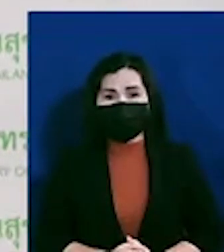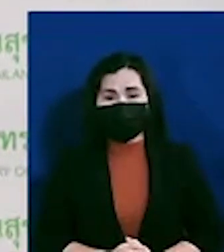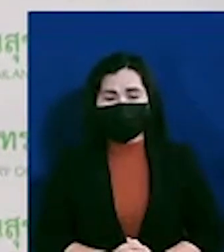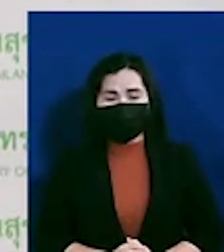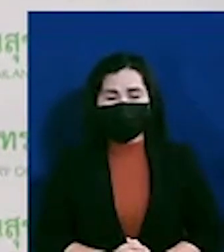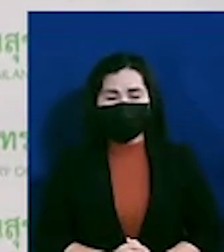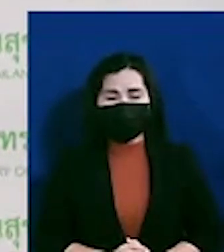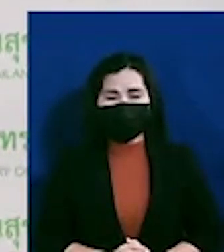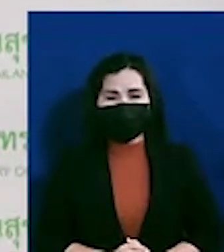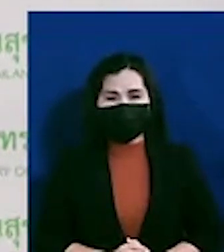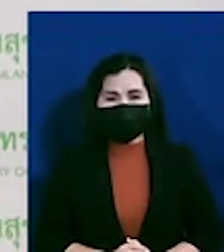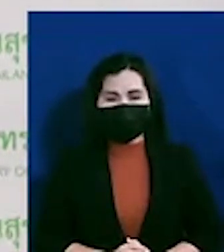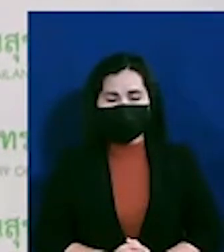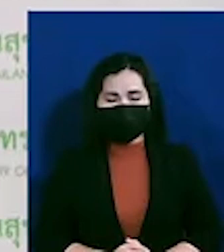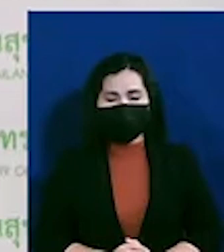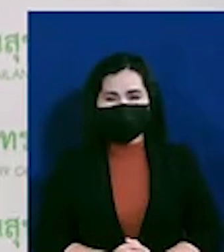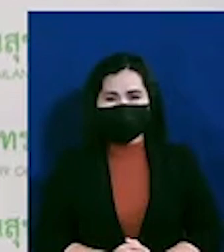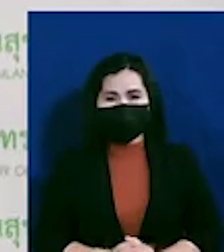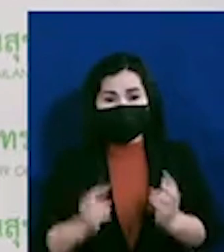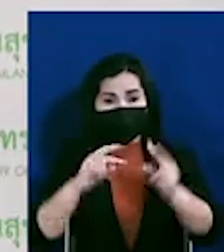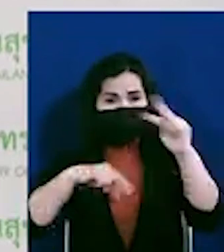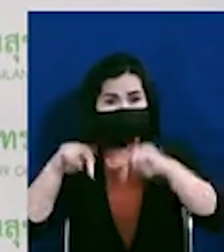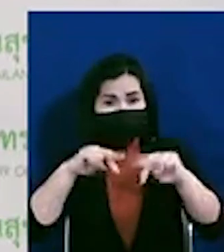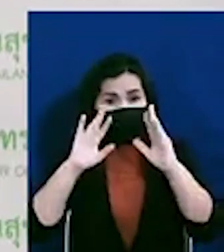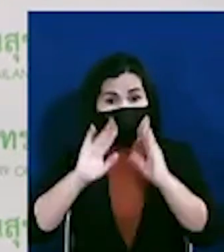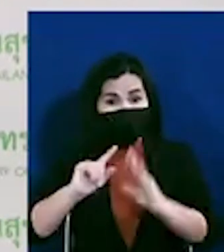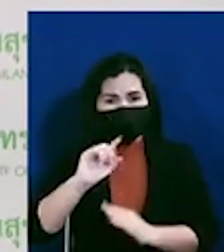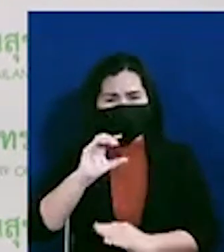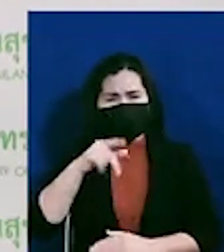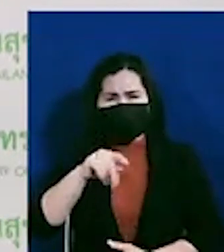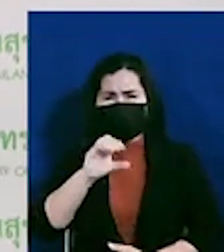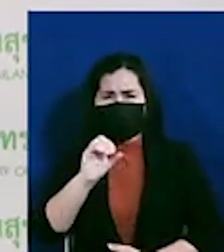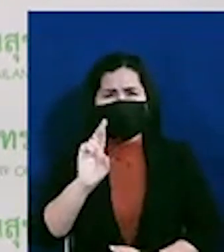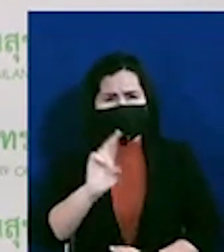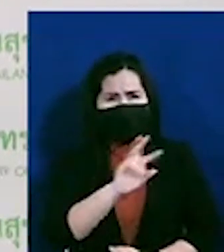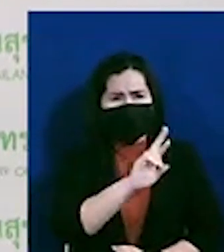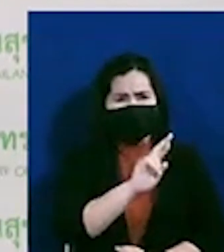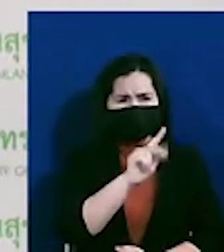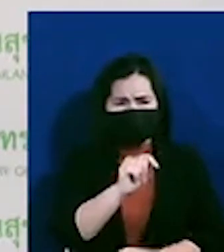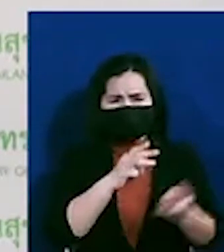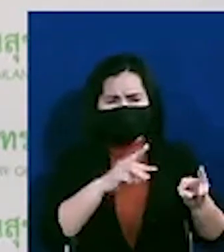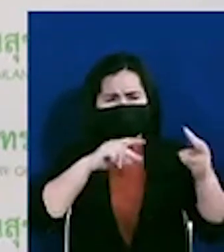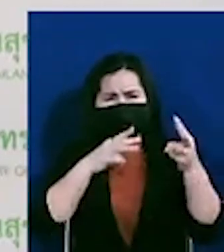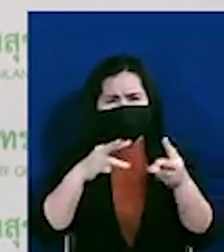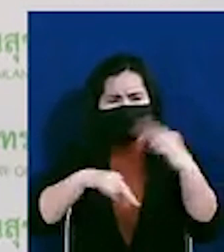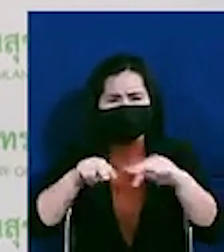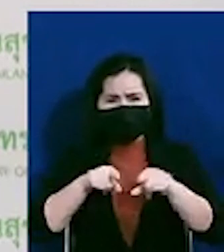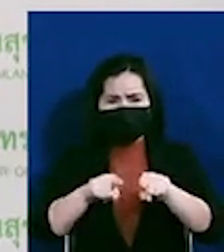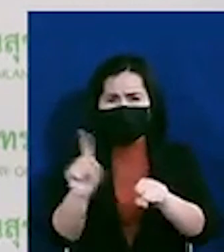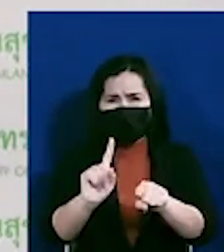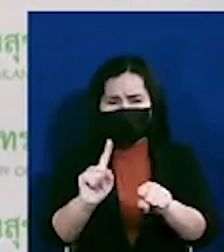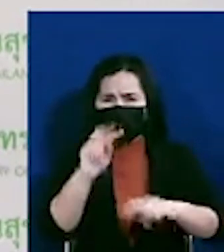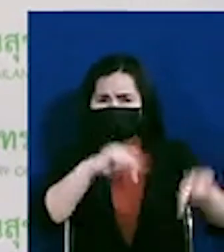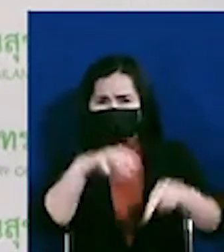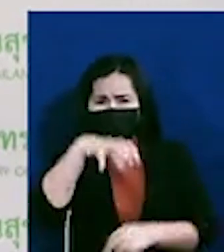ก็จะสามารถเนี่ยนำมาใช้ควบคู่กับพิธีเดิมนะครับที่เรียกว่า pcrอย่างไรแล้วไปตรวจที่ไหนนะครับต้องมี